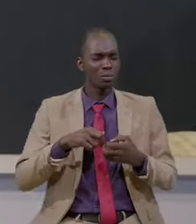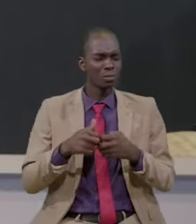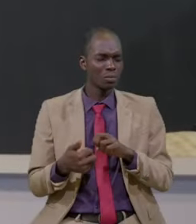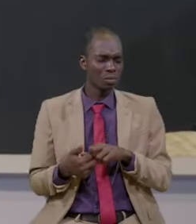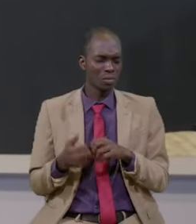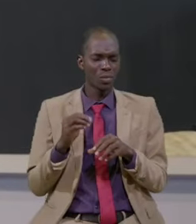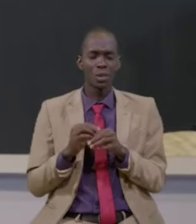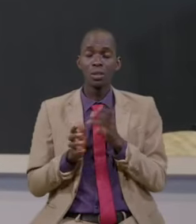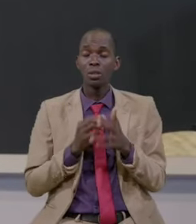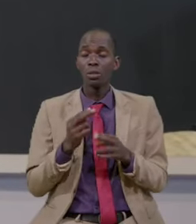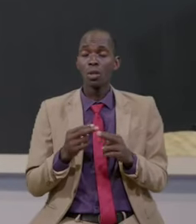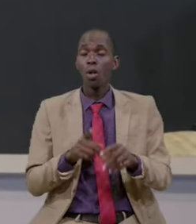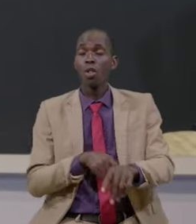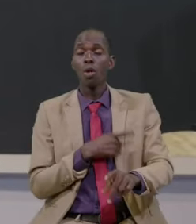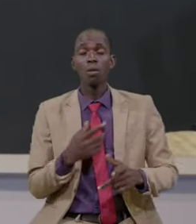longévité,